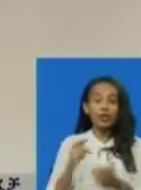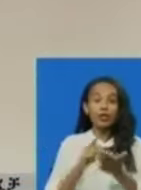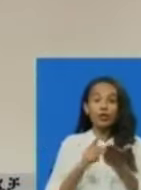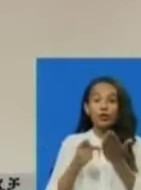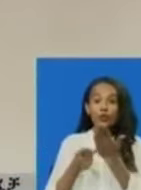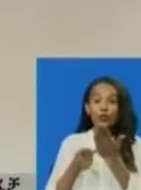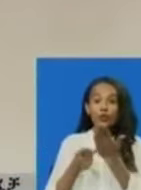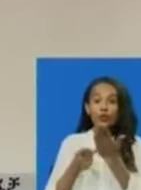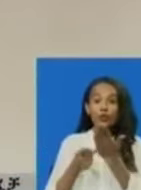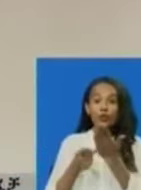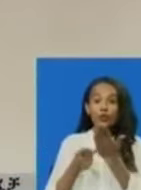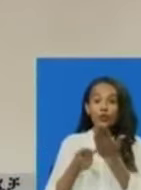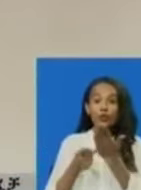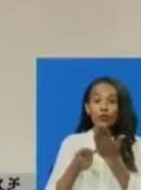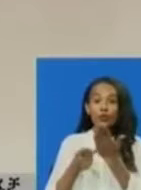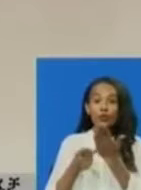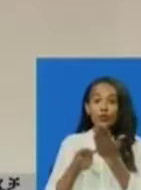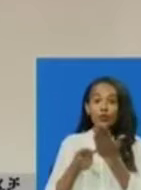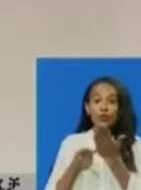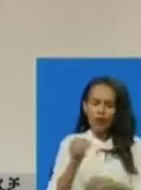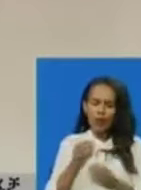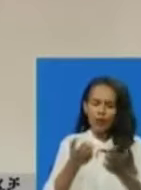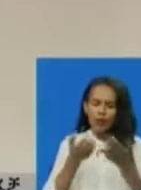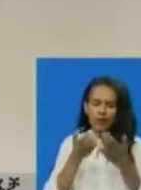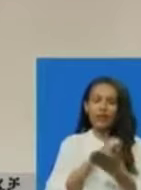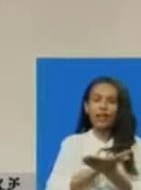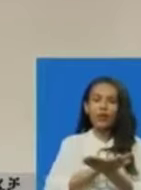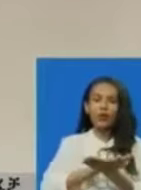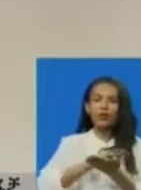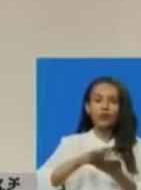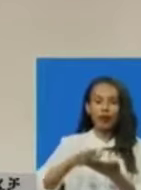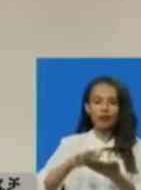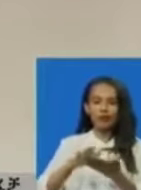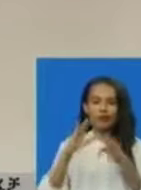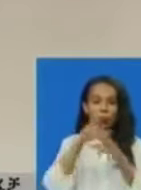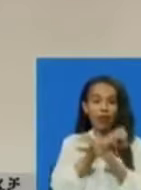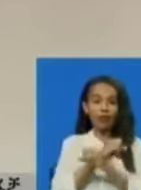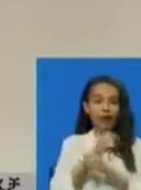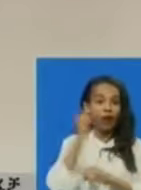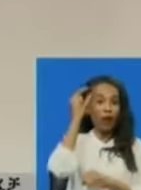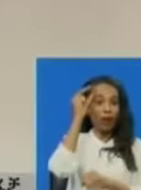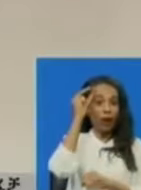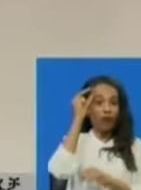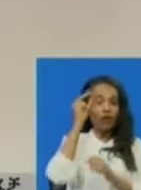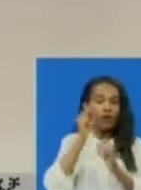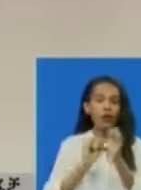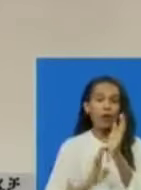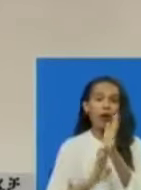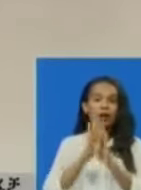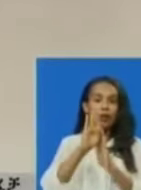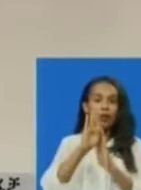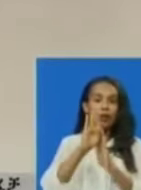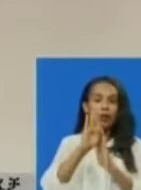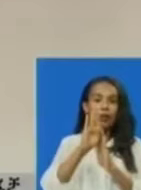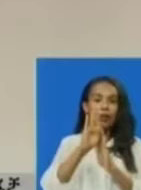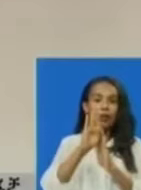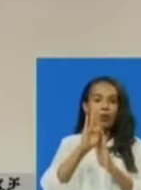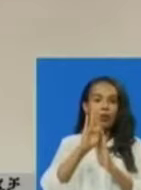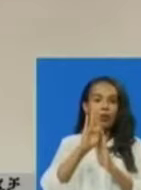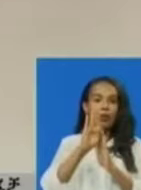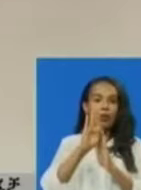ፕሮጀክቶችን በጊዜያቸውና በተፈለገው ጥራት የማጠናቀቅ ባህል ከማዳበር አኳያም ትልቅ